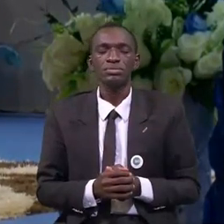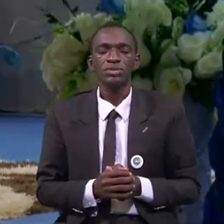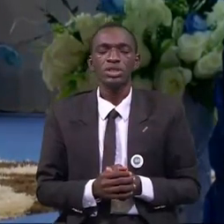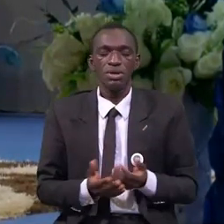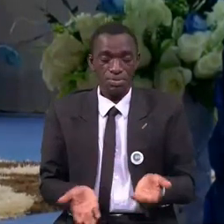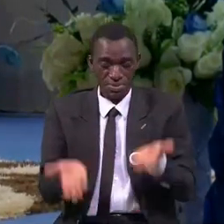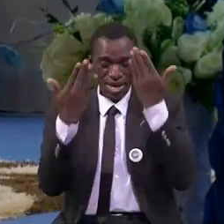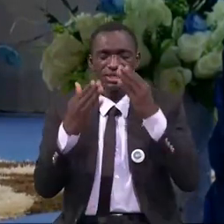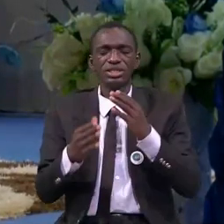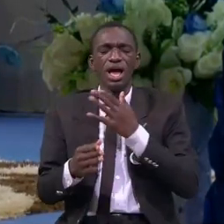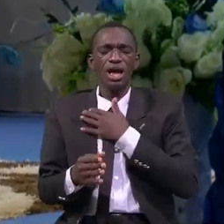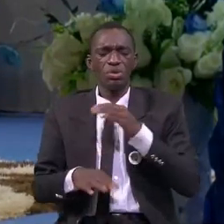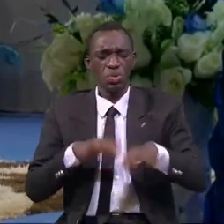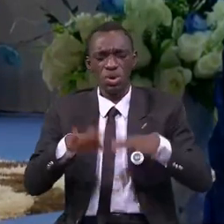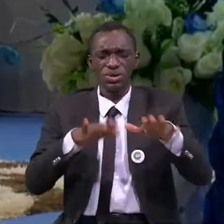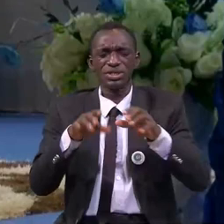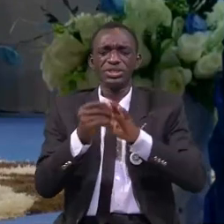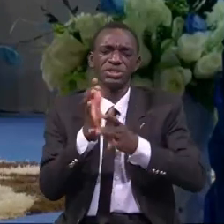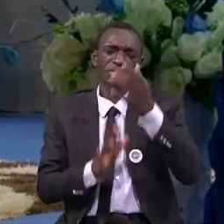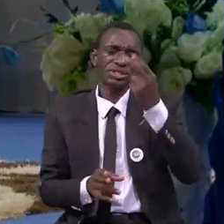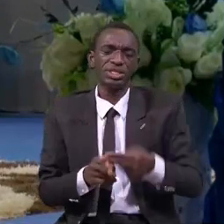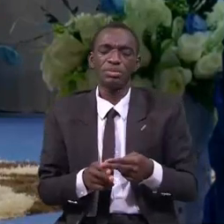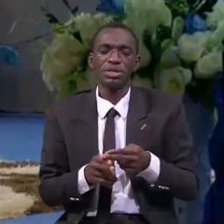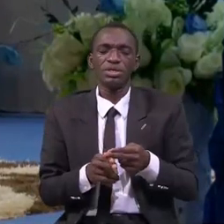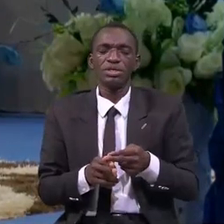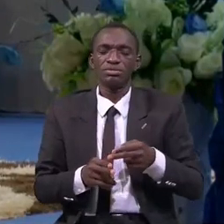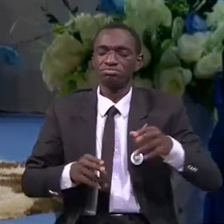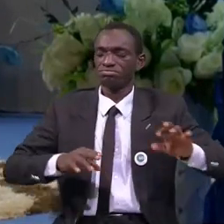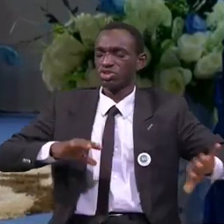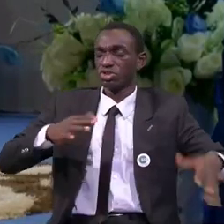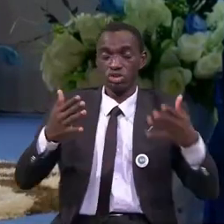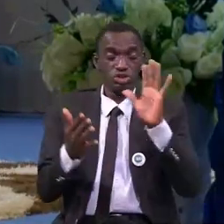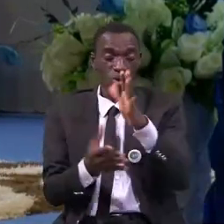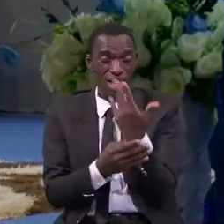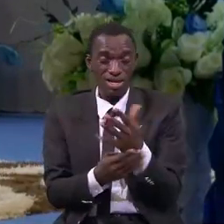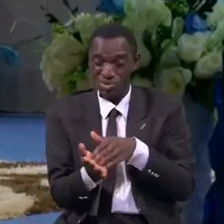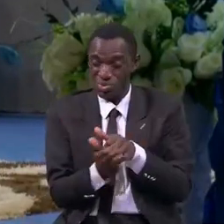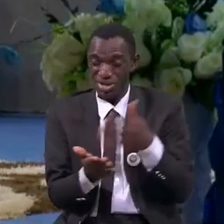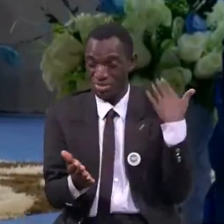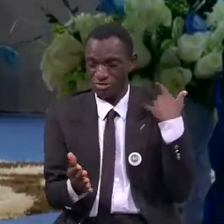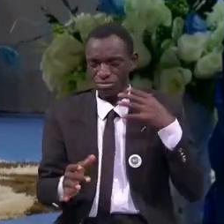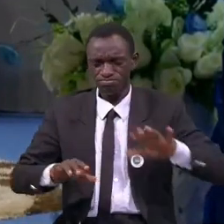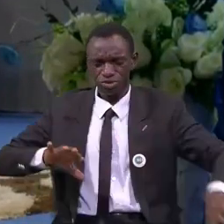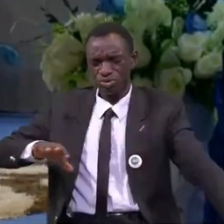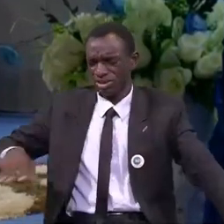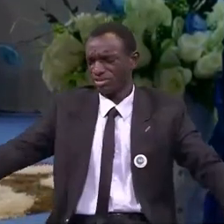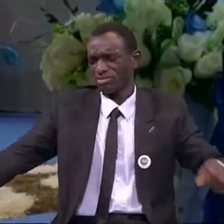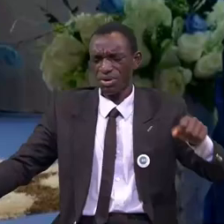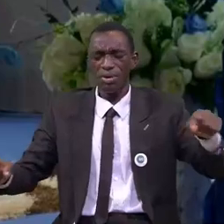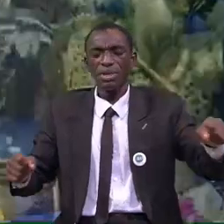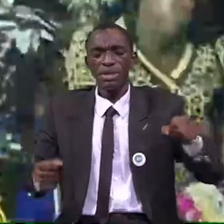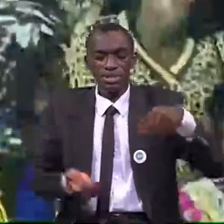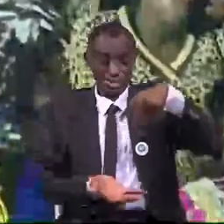maintenant tenez-vous de bout et marcher étendez cette ma faible là